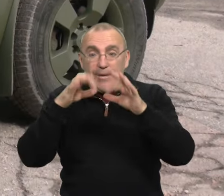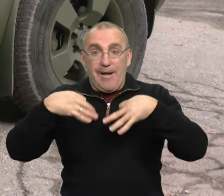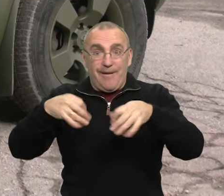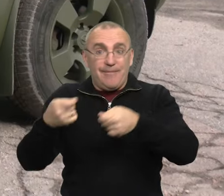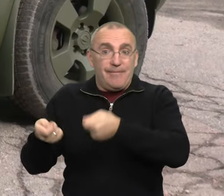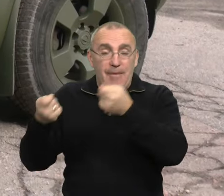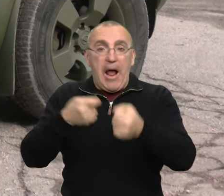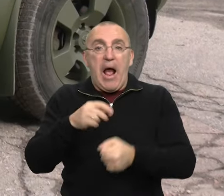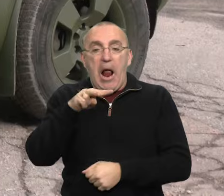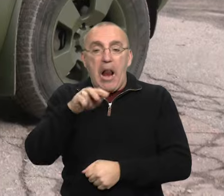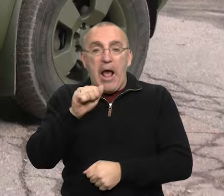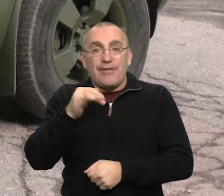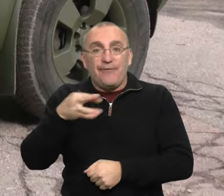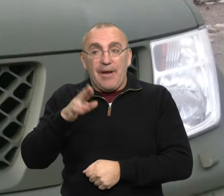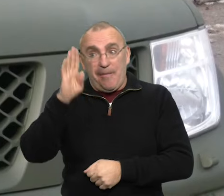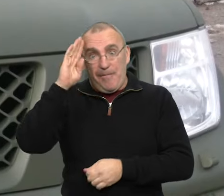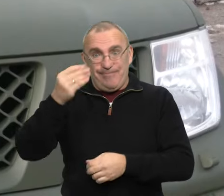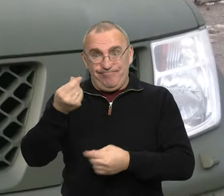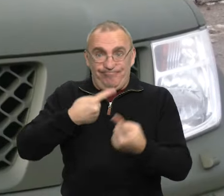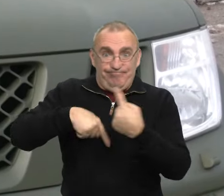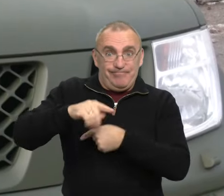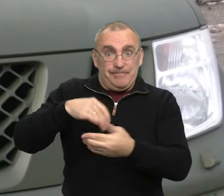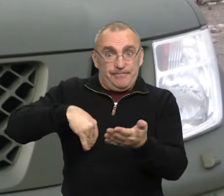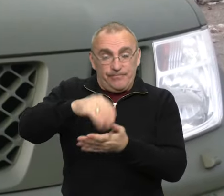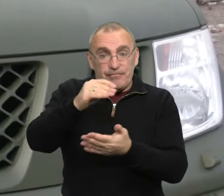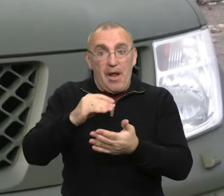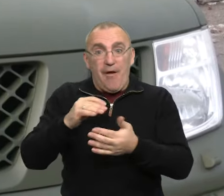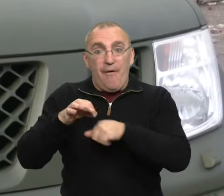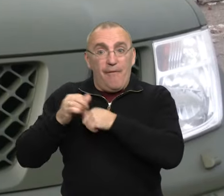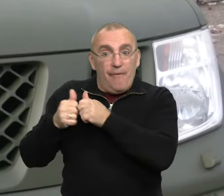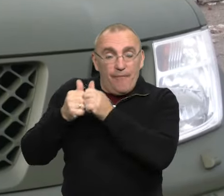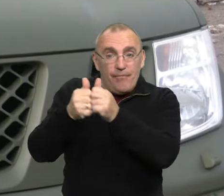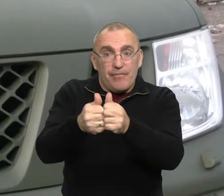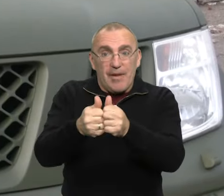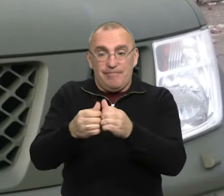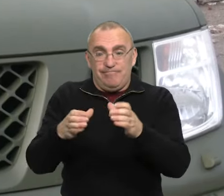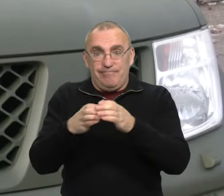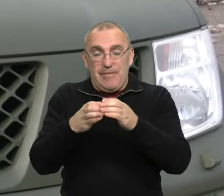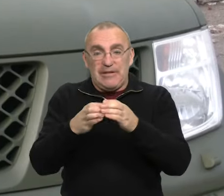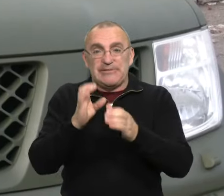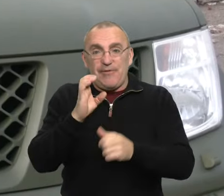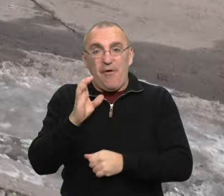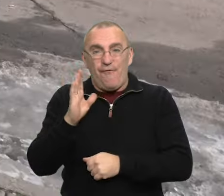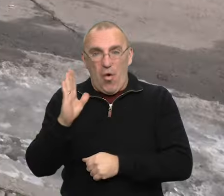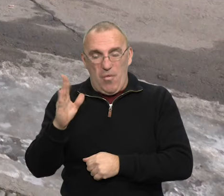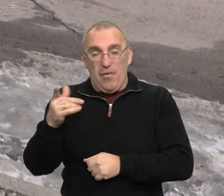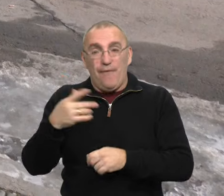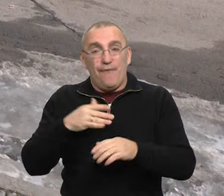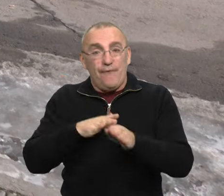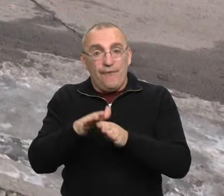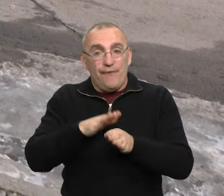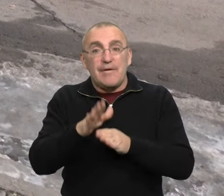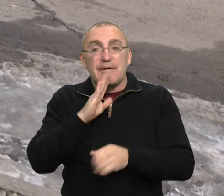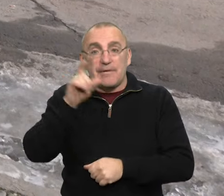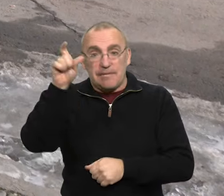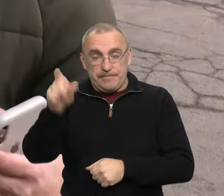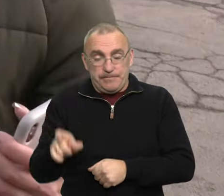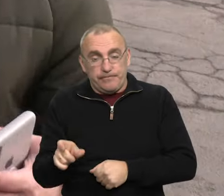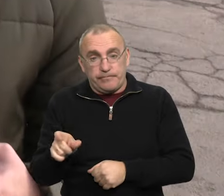Латвії купили його кропивницькі підприємці супроводжував благодійний фонд полк Святослава хороброго розповіла його виконавча директорка Яна